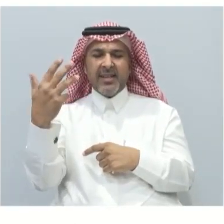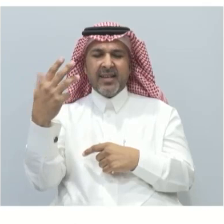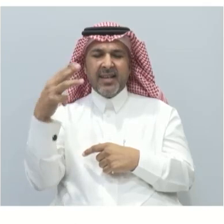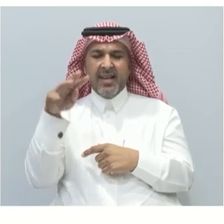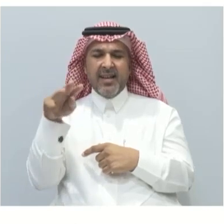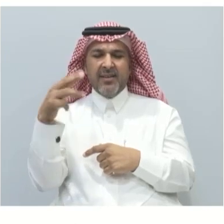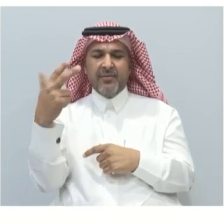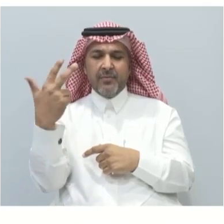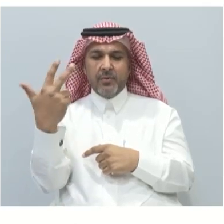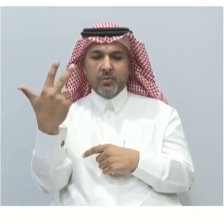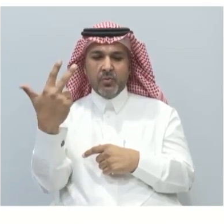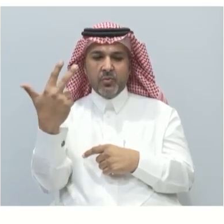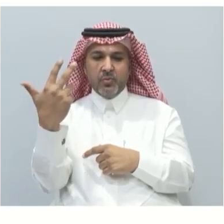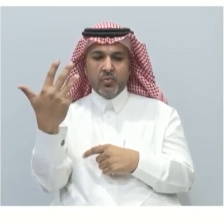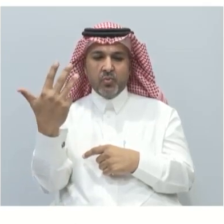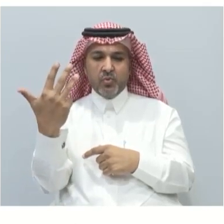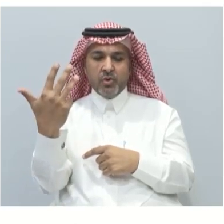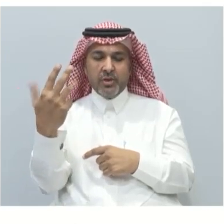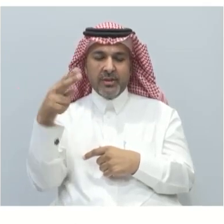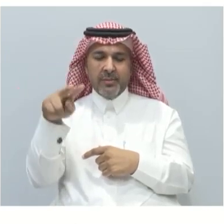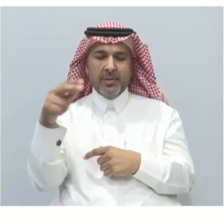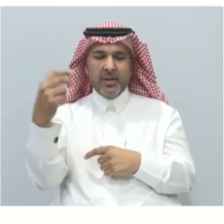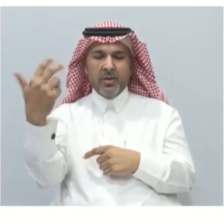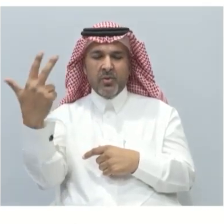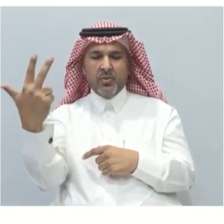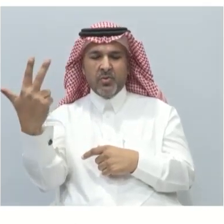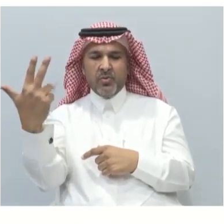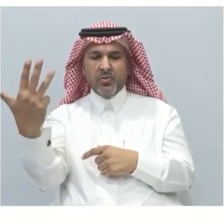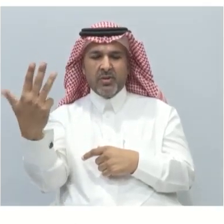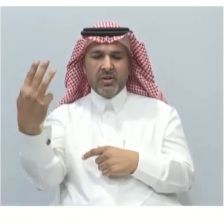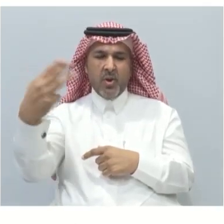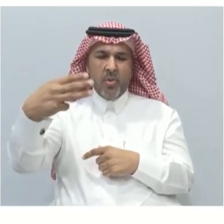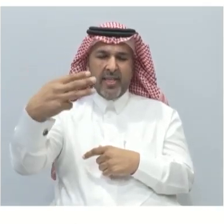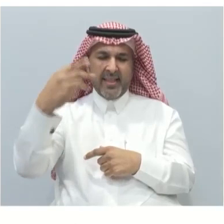18193 ريال و67 هلله اذا